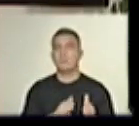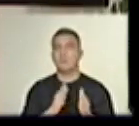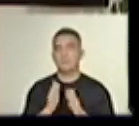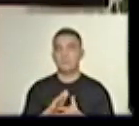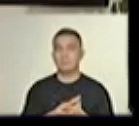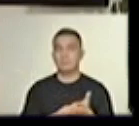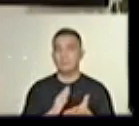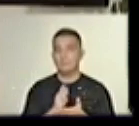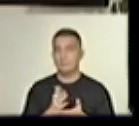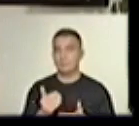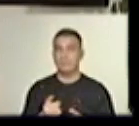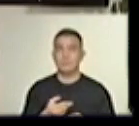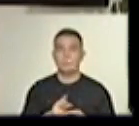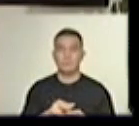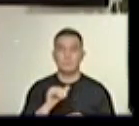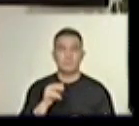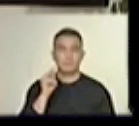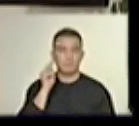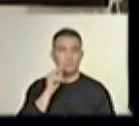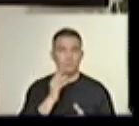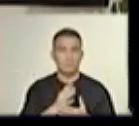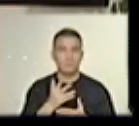topshiriqqa o'tamiz. Bu darslikdagi